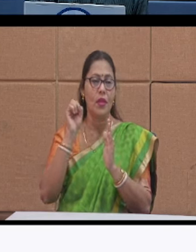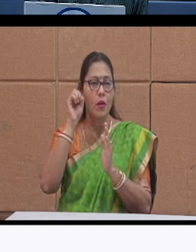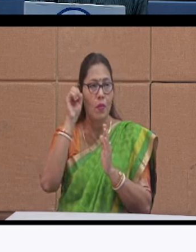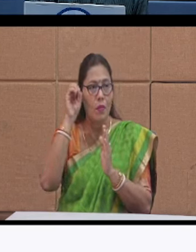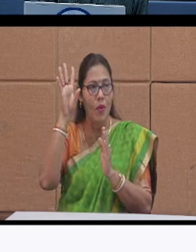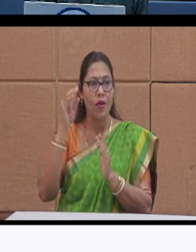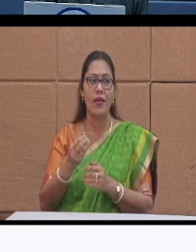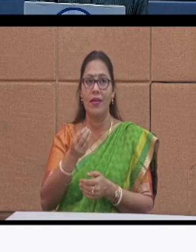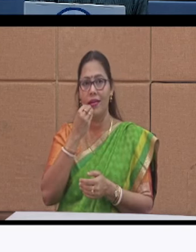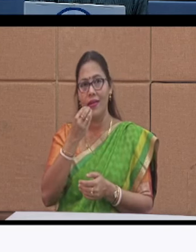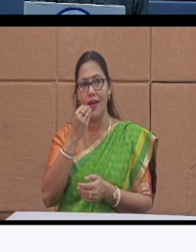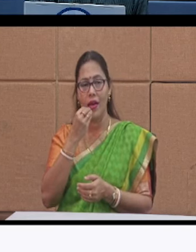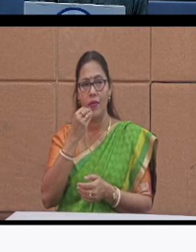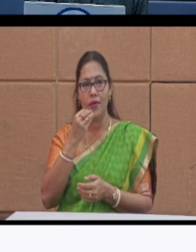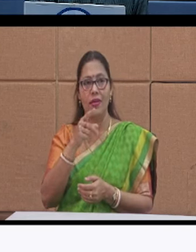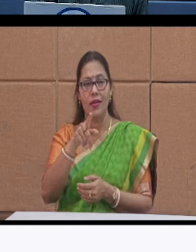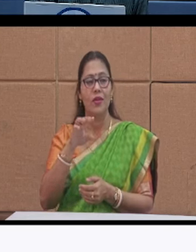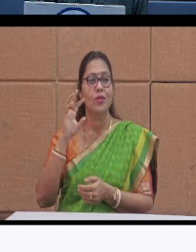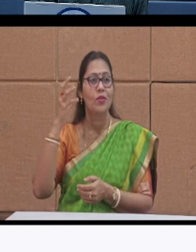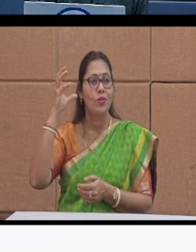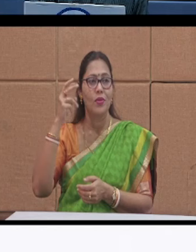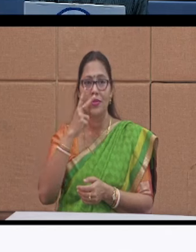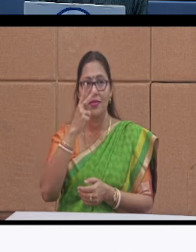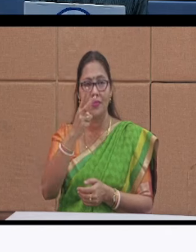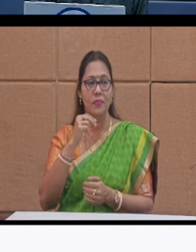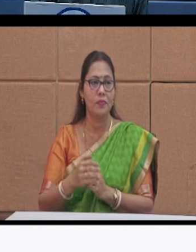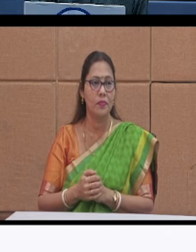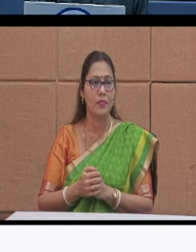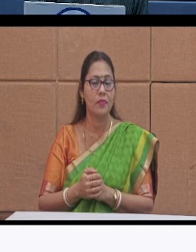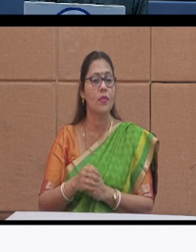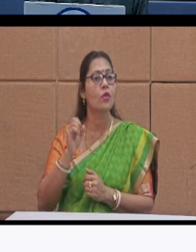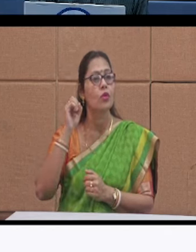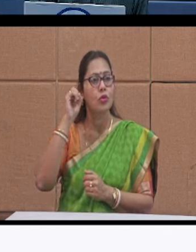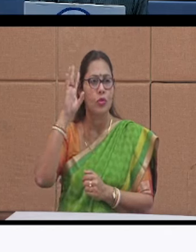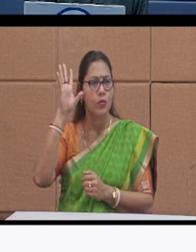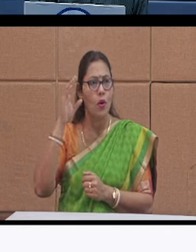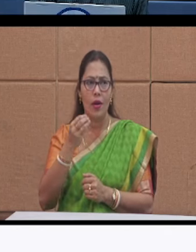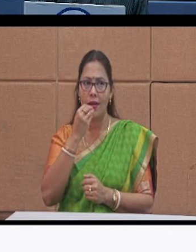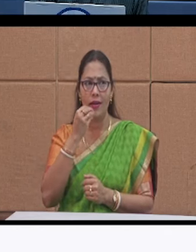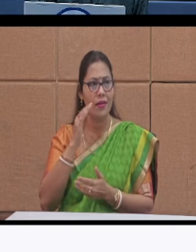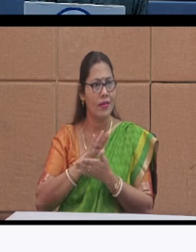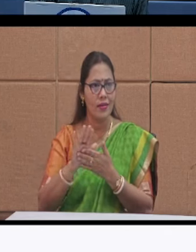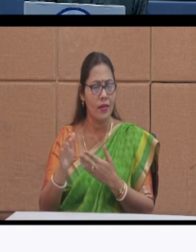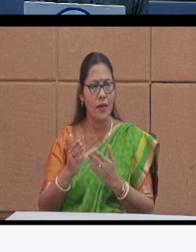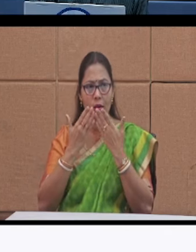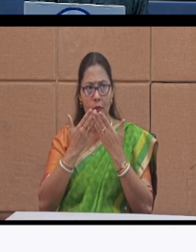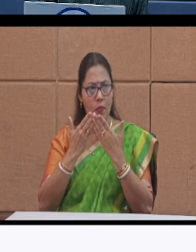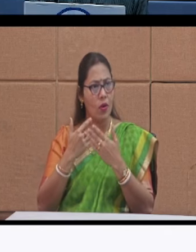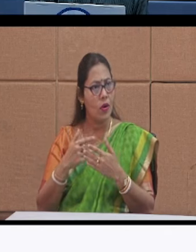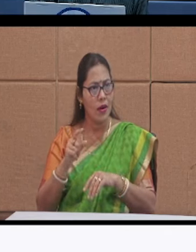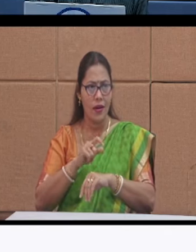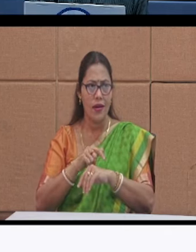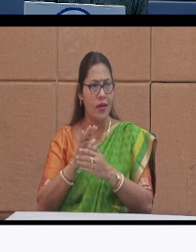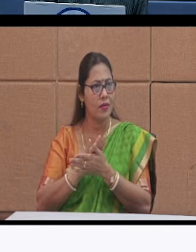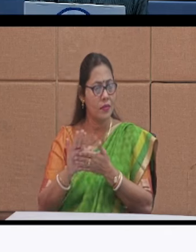একটু একটু করে উকি মারছে সকালের খাওয়ার তো হলো তুমি তো পড়াশোনা করলে